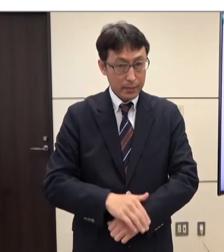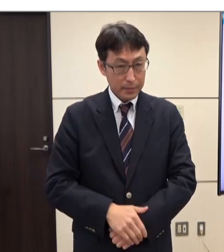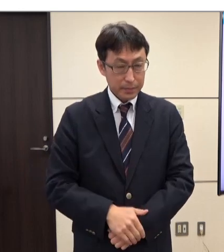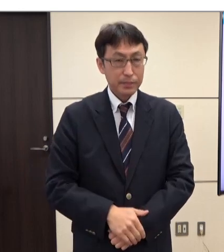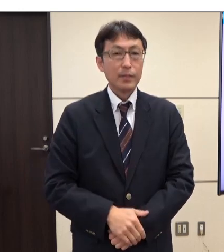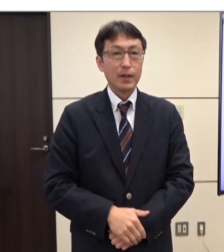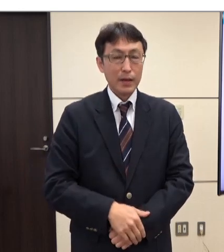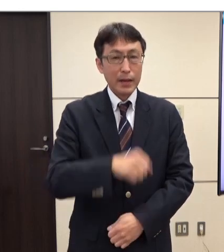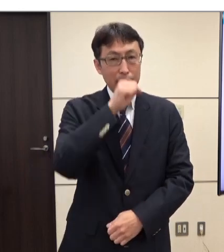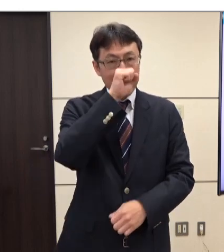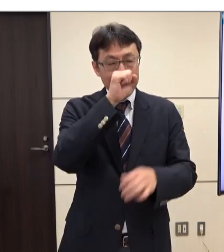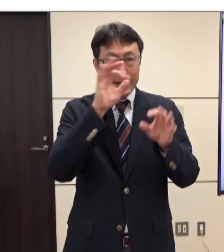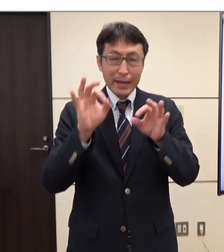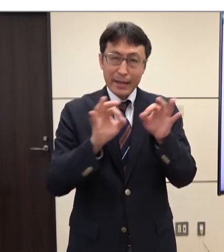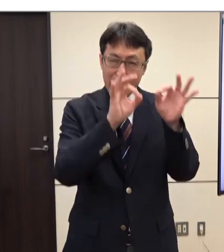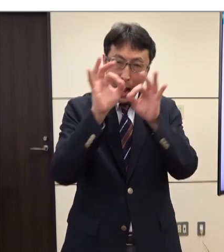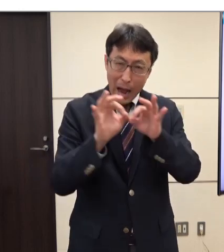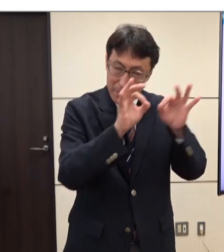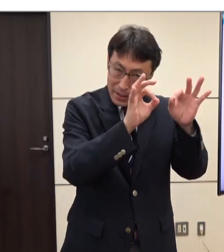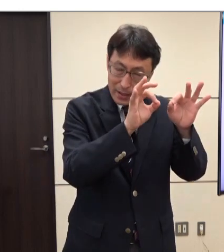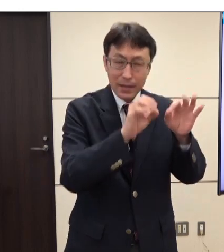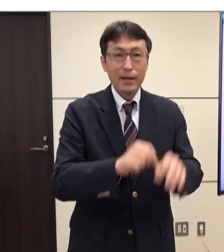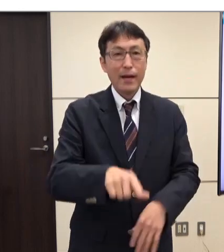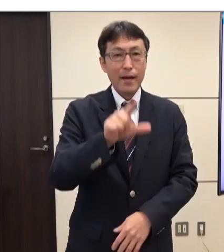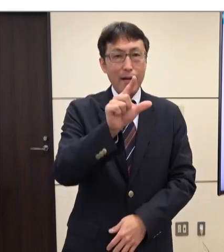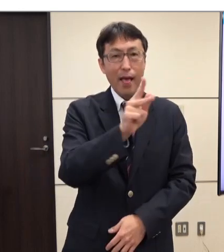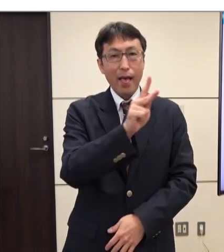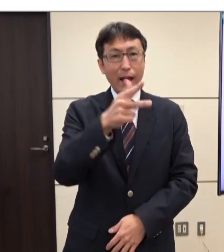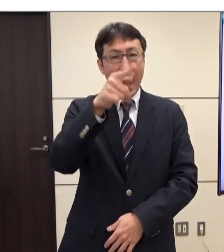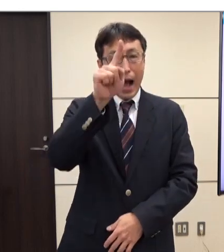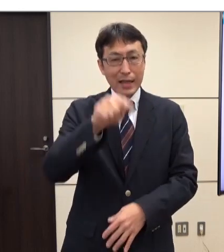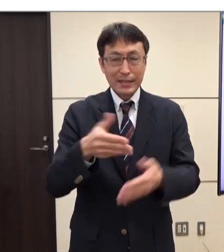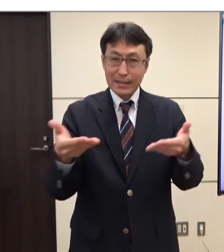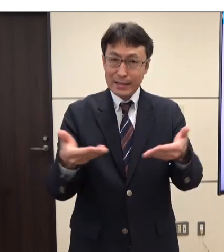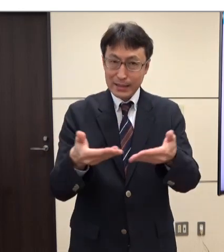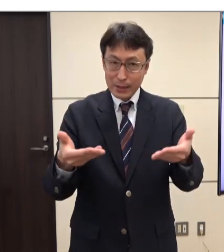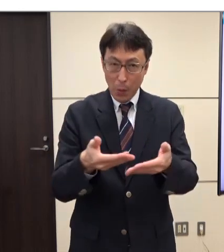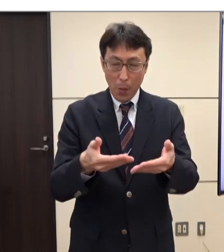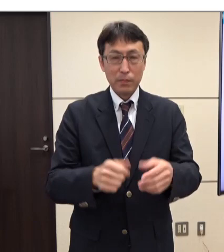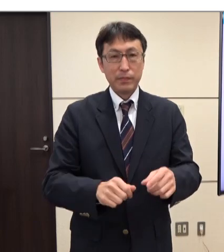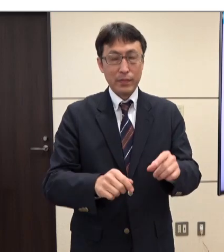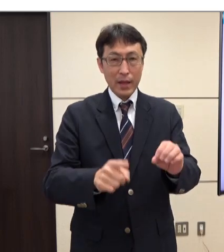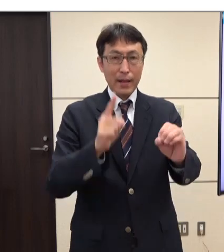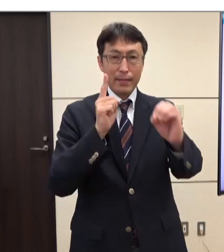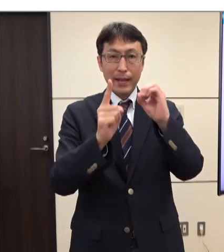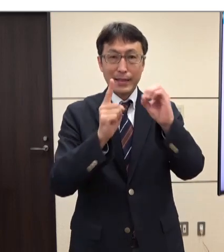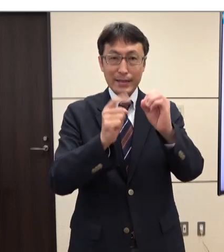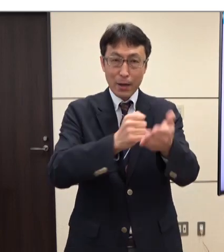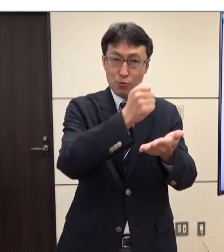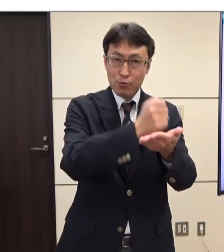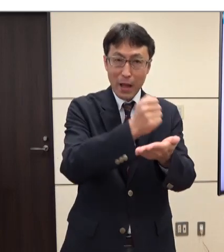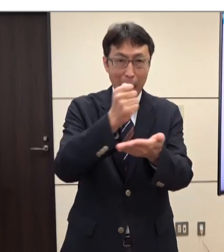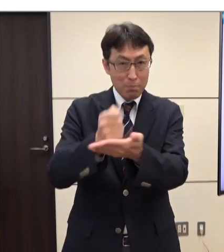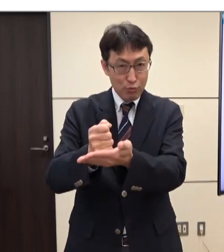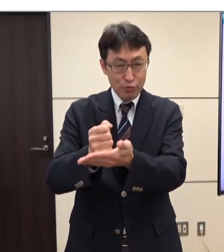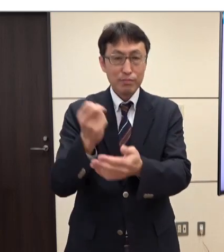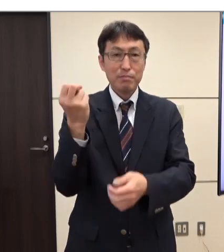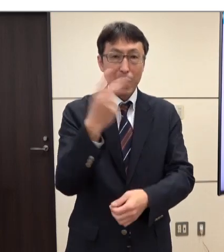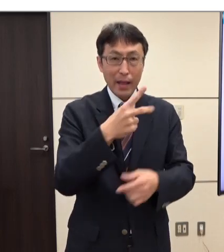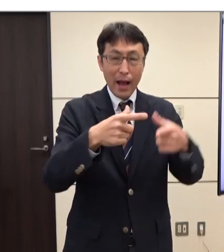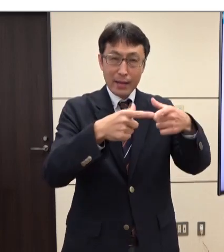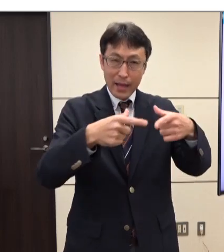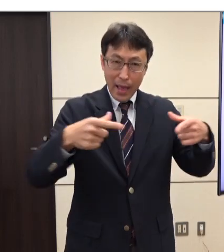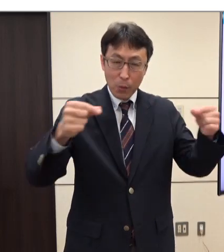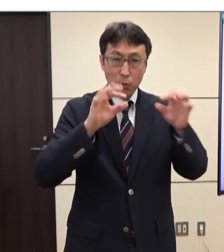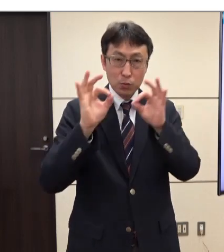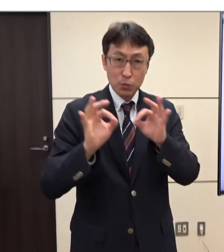とかエールレガシー事業あるいはデジタルスタンプラリー、それに全国旅行支援や周遊スポット